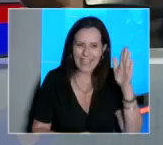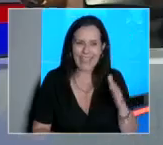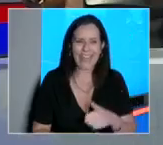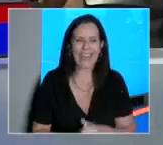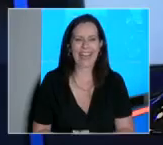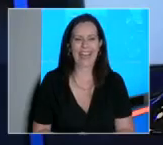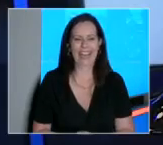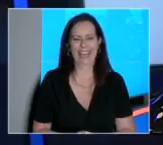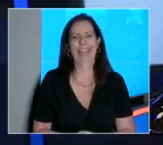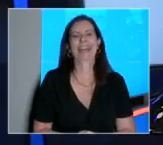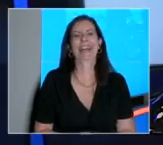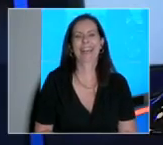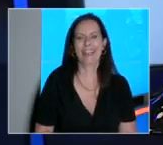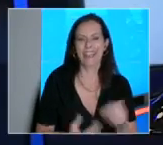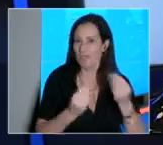בלתי.